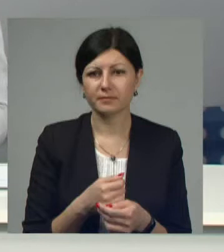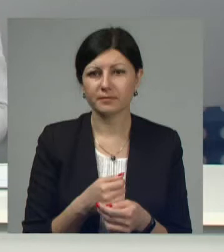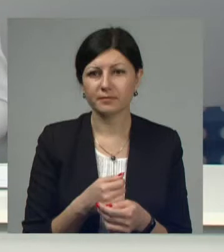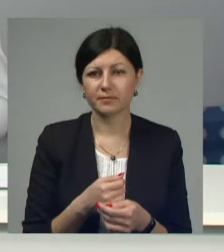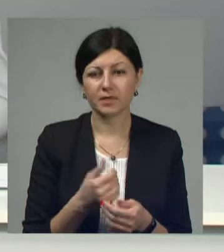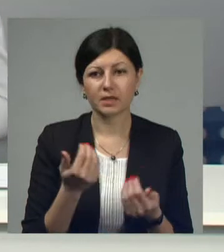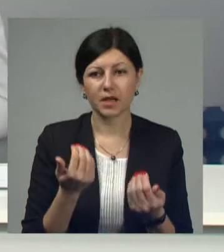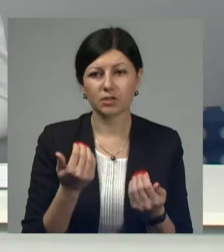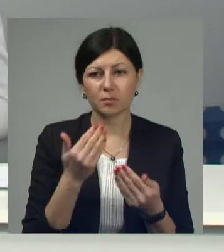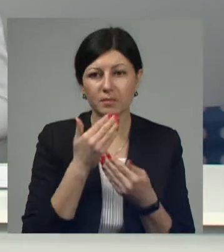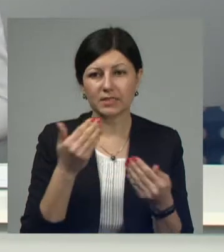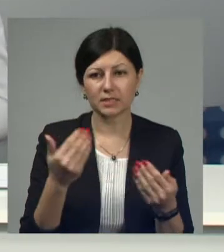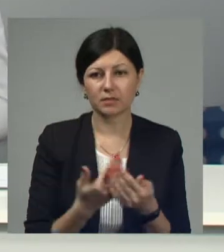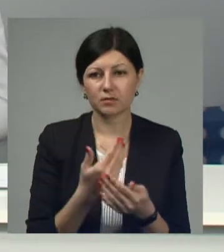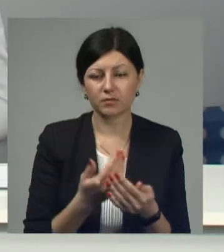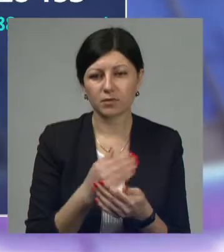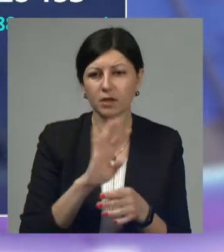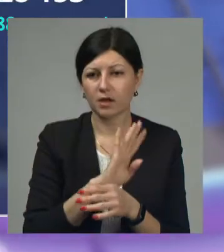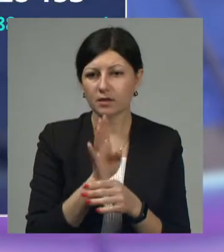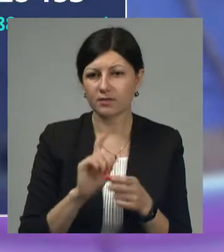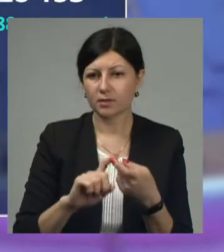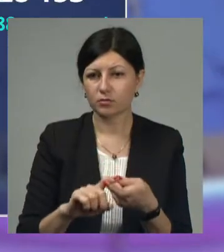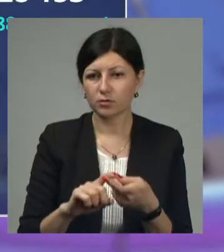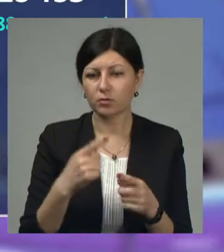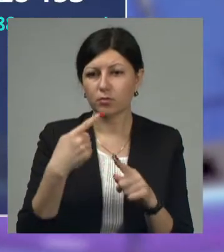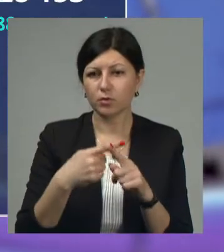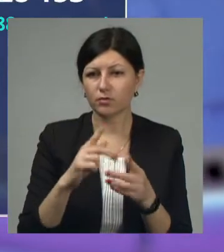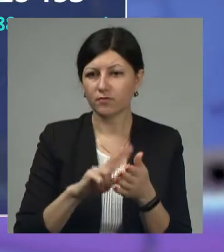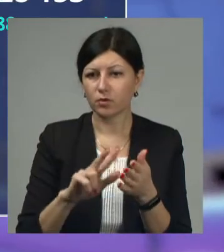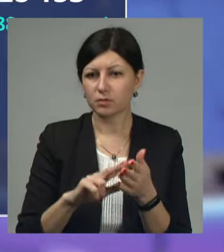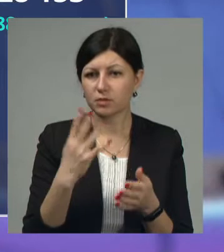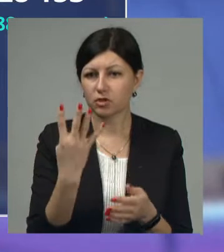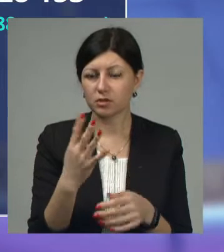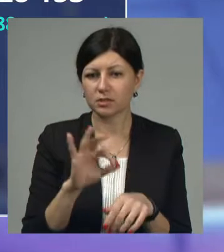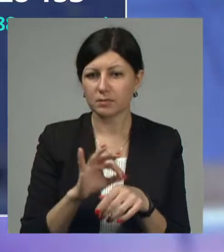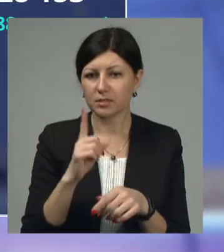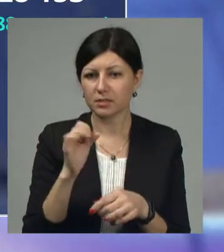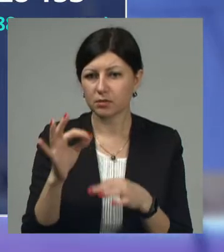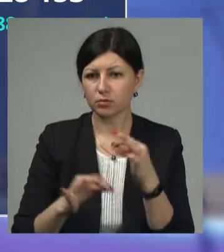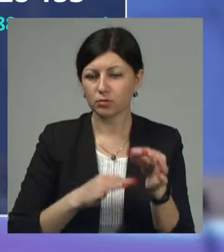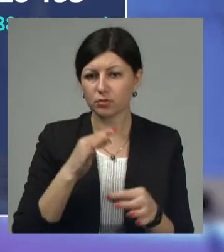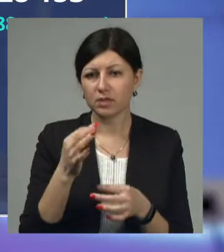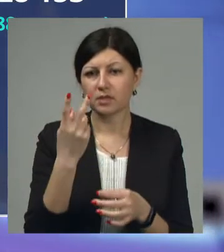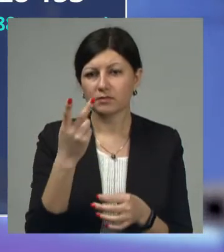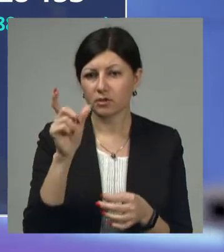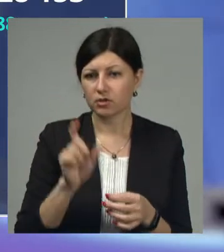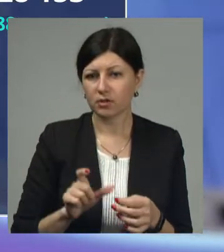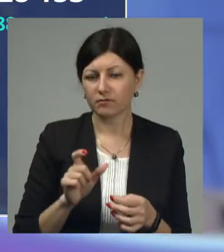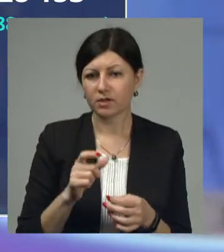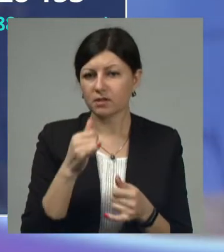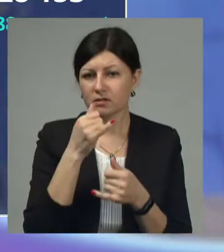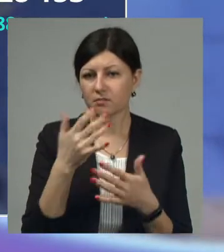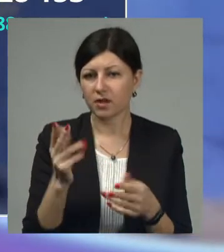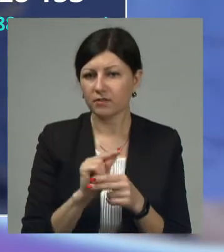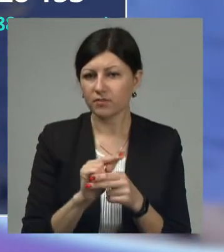а сейчас последние данные пока рано вирусу плюс 84 инфицированных за сутки двое белгородцев не справились с болезнью